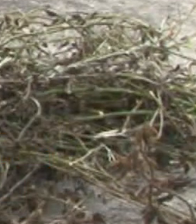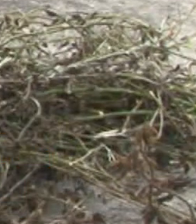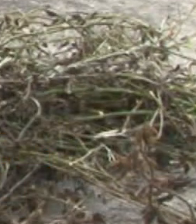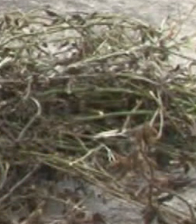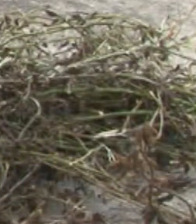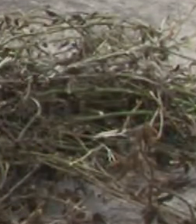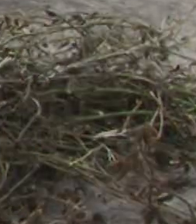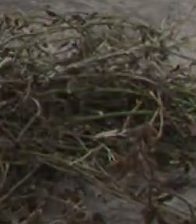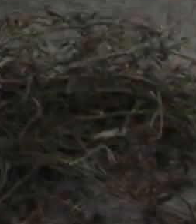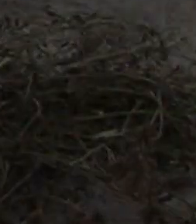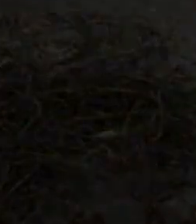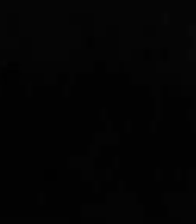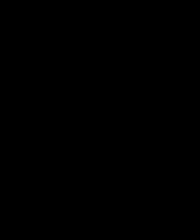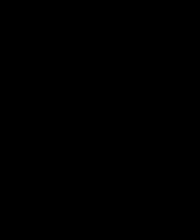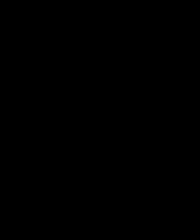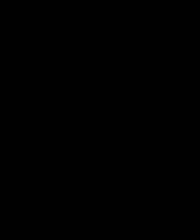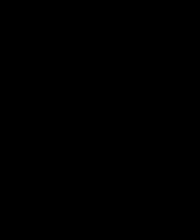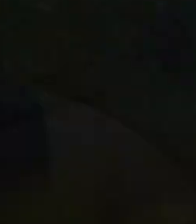lee